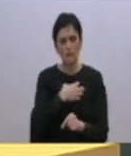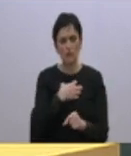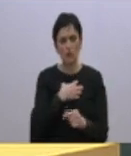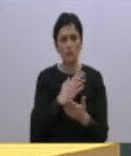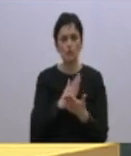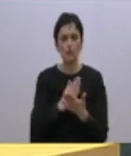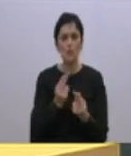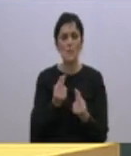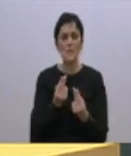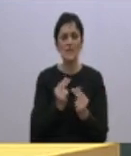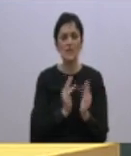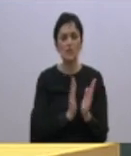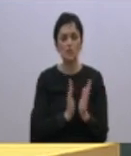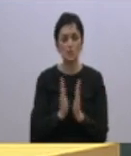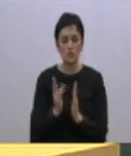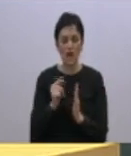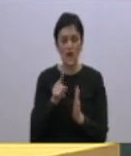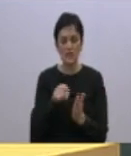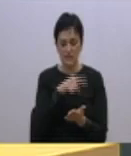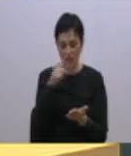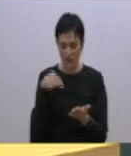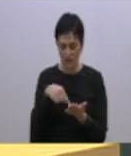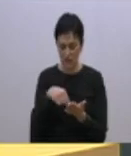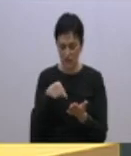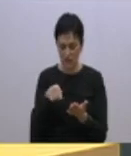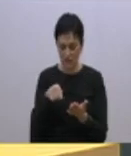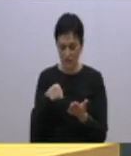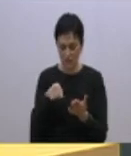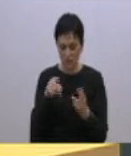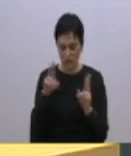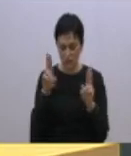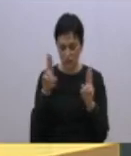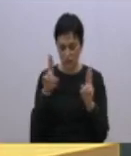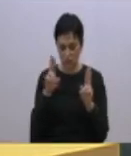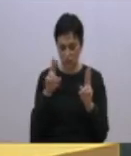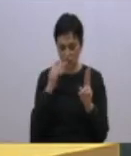ფინანსური სტაბილურობა და ამ საკითხებში სტანდარტების დაცვა. დიდი მადლობა.